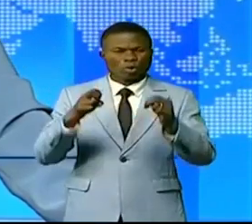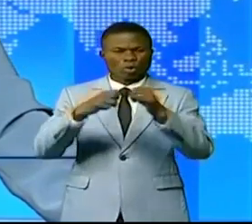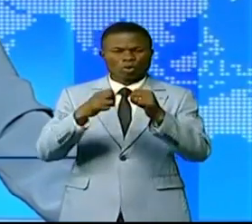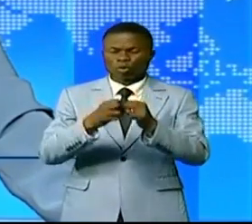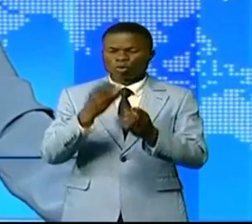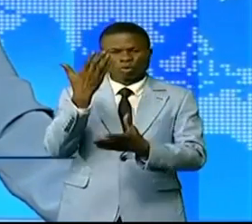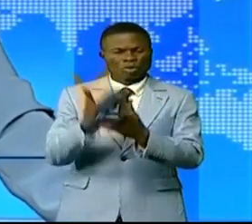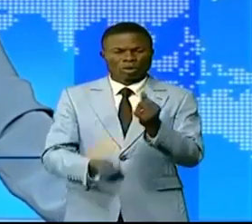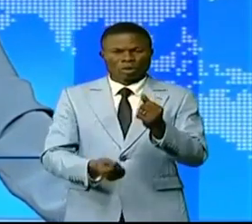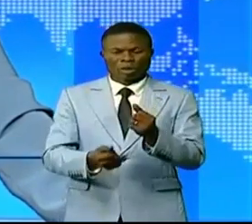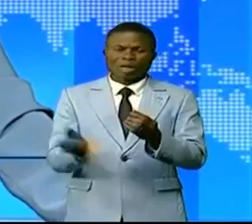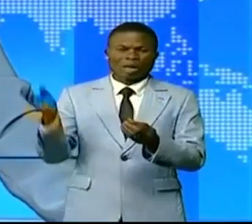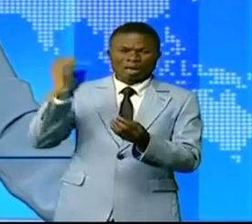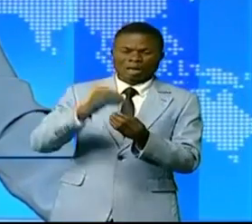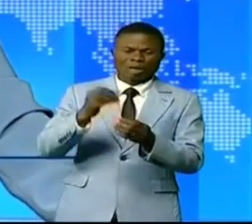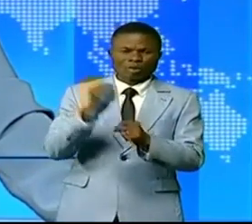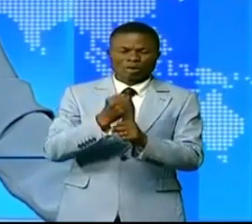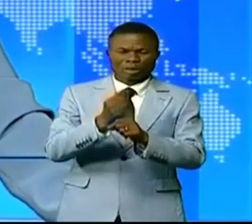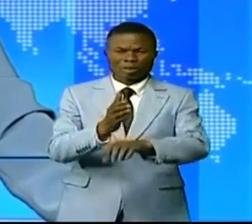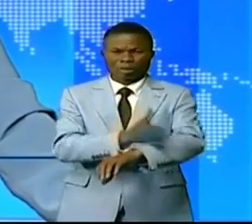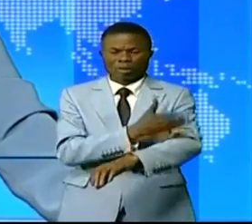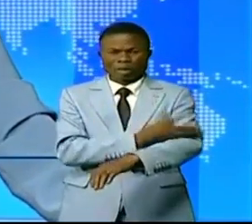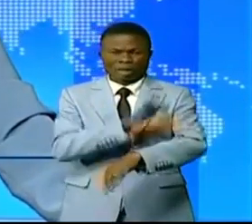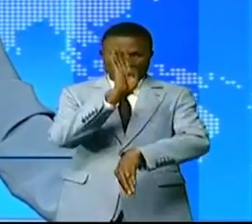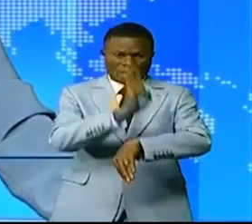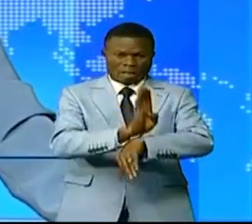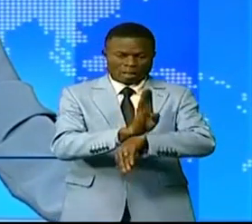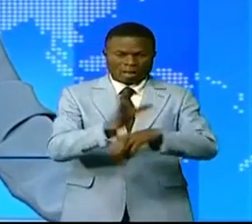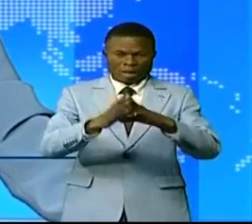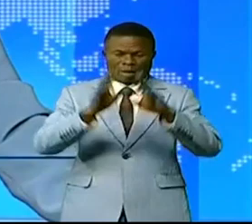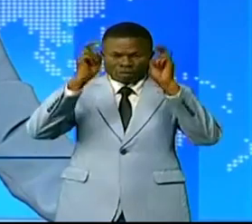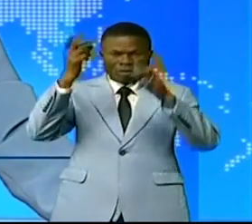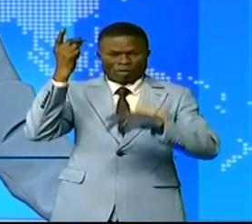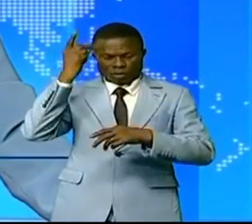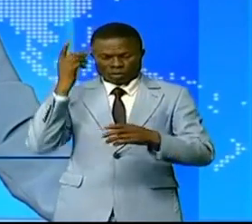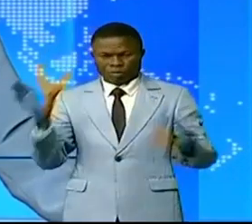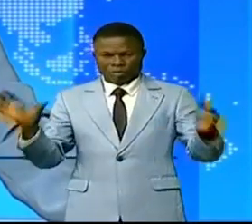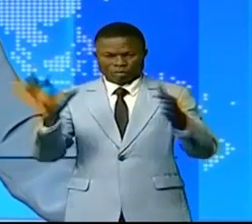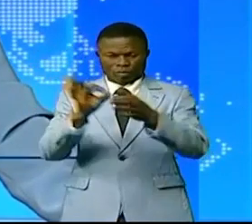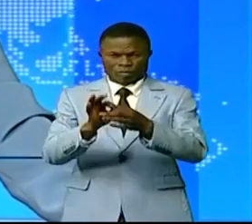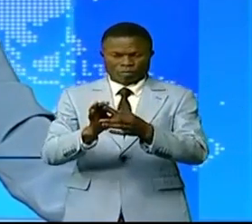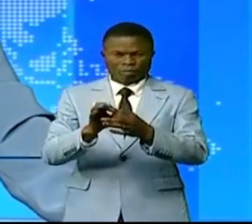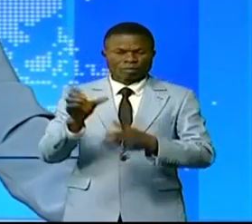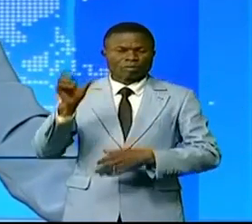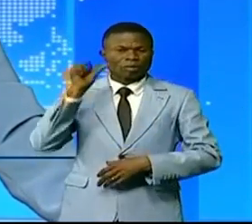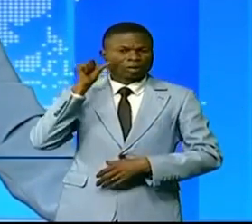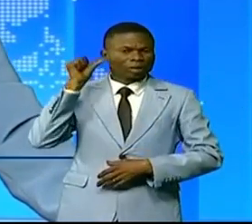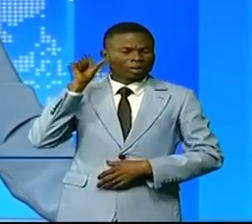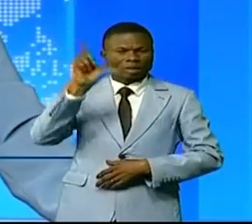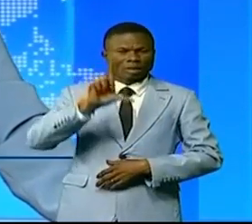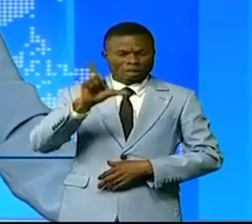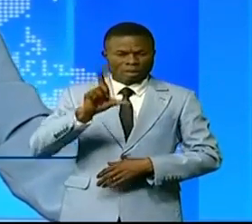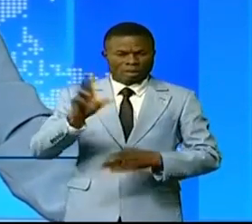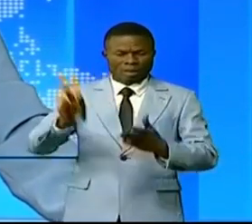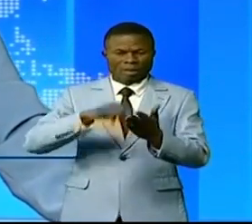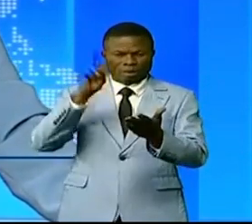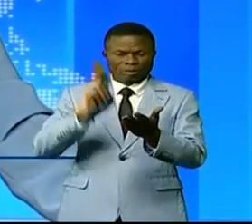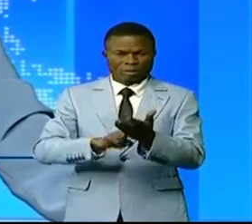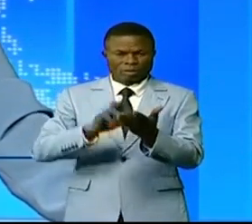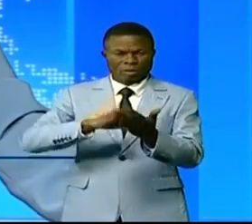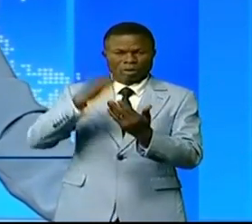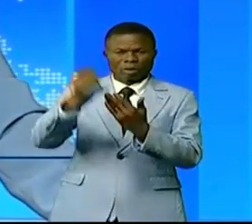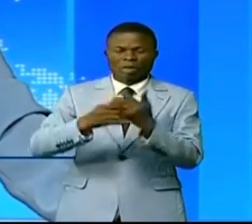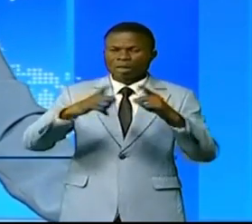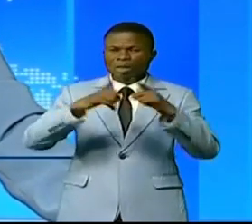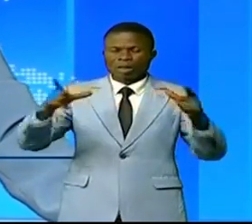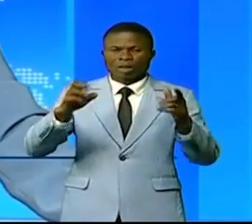Pour augmenter sa production, Brazzaville et Kinshasa ont conclu lundi un accord en vue de réaliser un grand projet